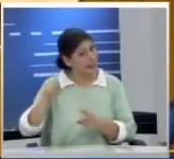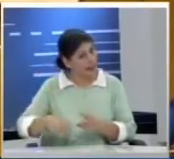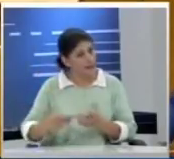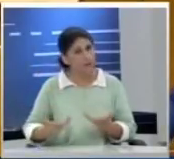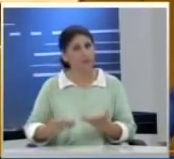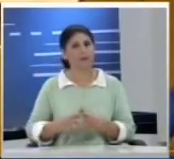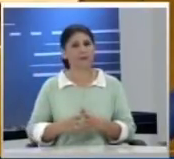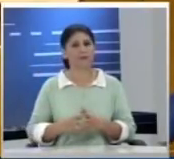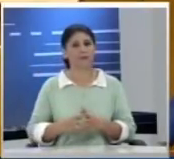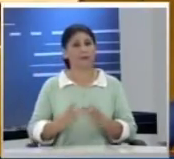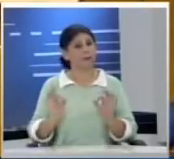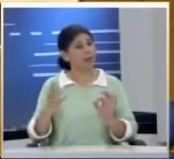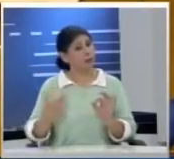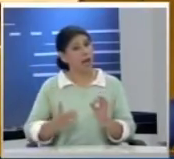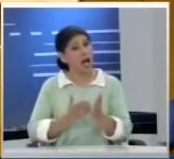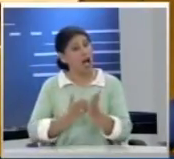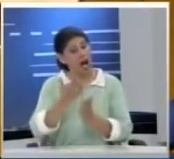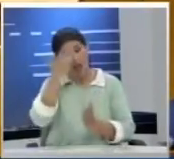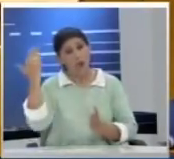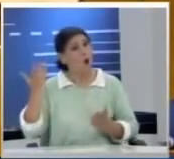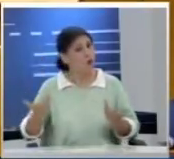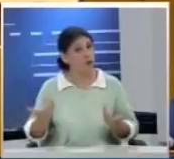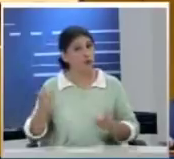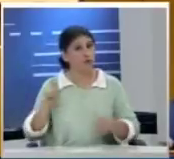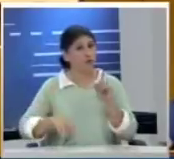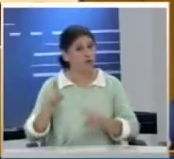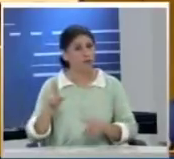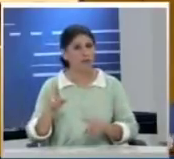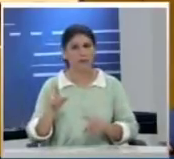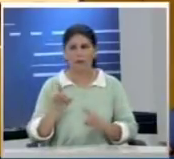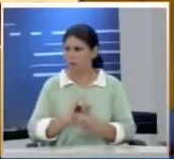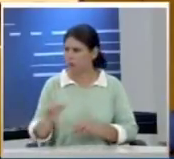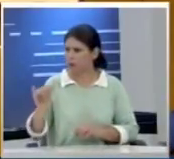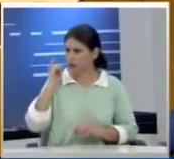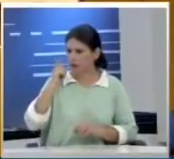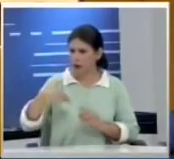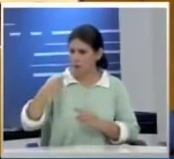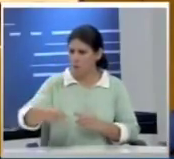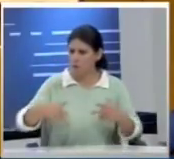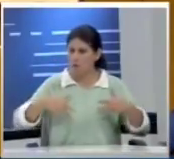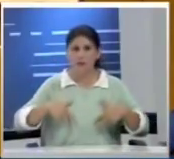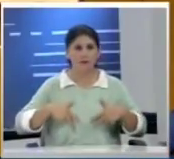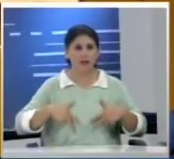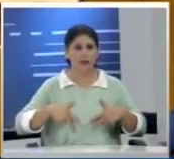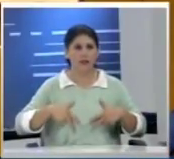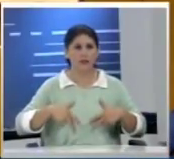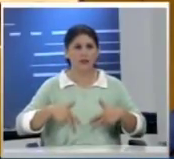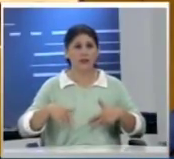Και βεβαίως υπήρξαν και αθώσεις. Δεν σκέφτηκε ποτέ καμία επόμενη κυβέρνηση να